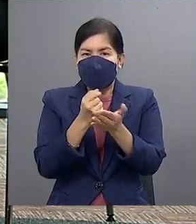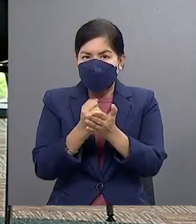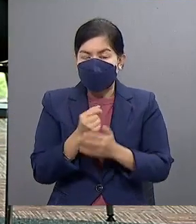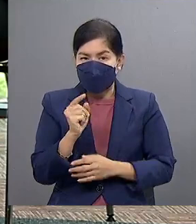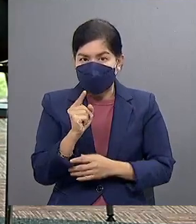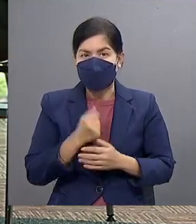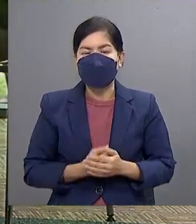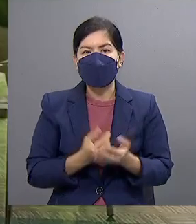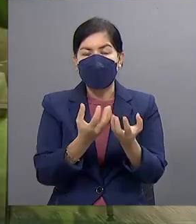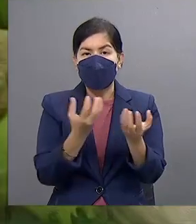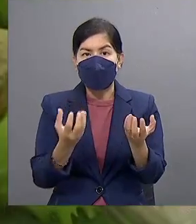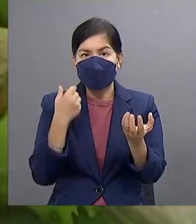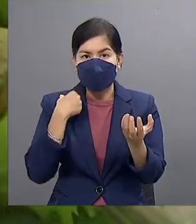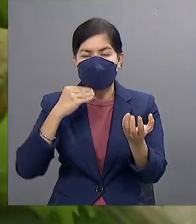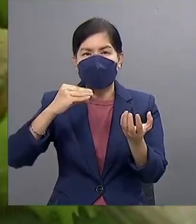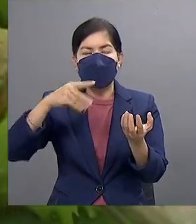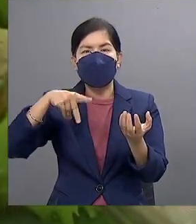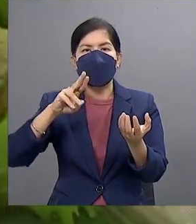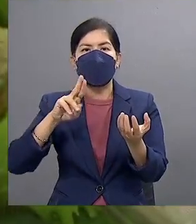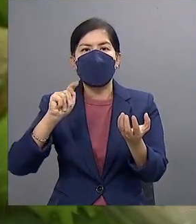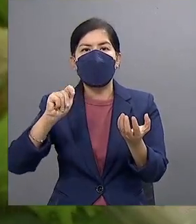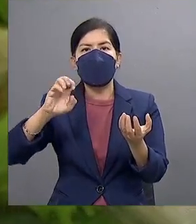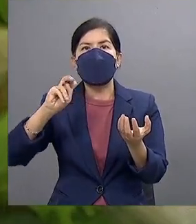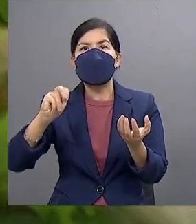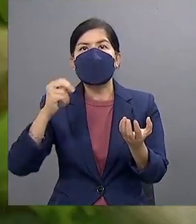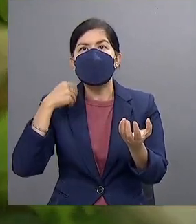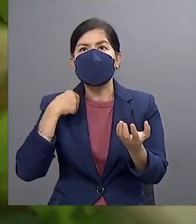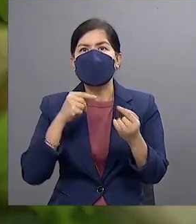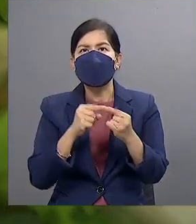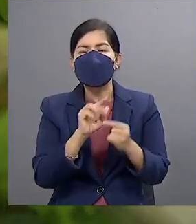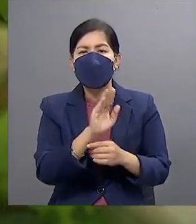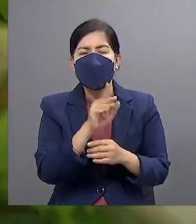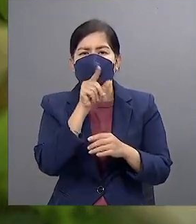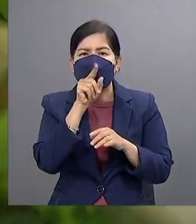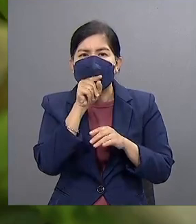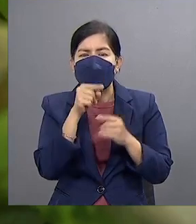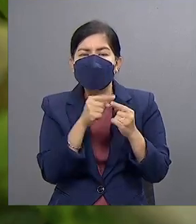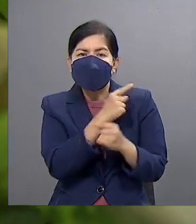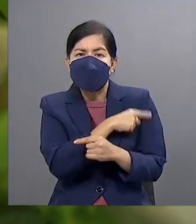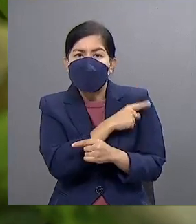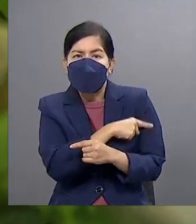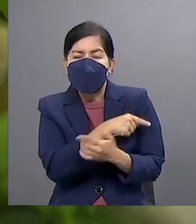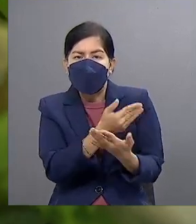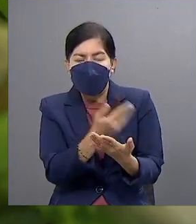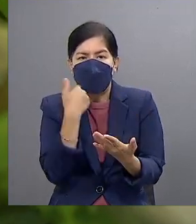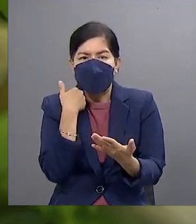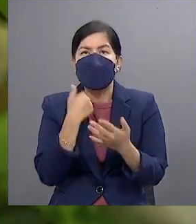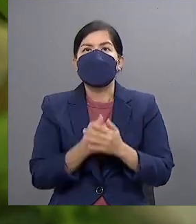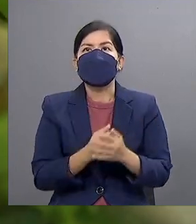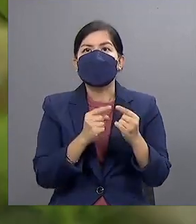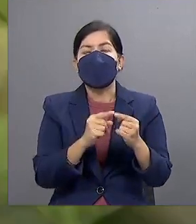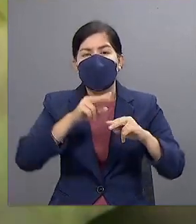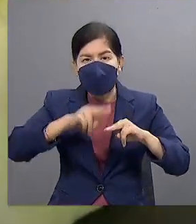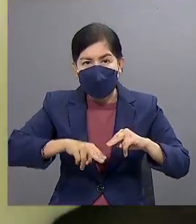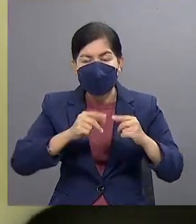รตีนลินลีนนะฮะเช่นเนื้อสัตว์แบบลินลีนเนื้อไก่ อกไก่ นะคร ับ อกไก่ใช่คุณต้นอ้อพูดถ ู ก ไข่ขาว ไข่ขาวนะ